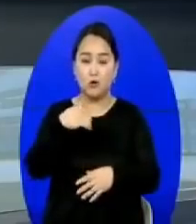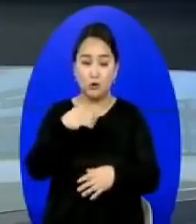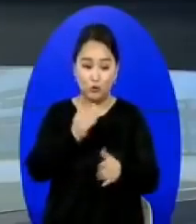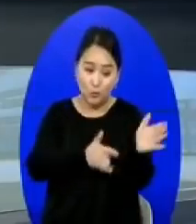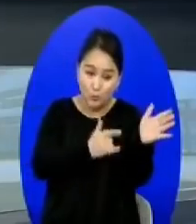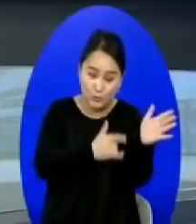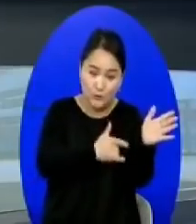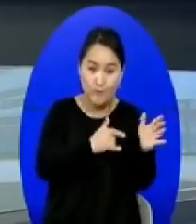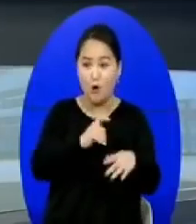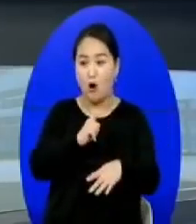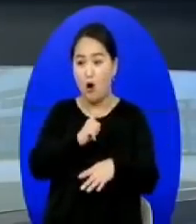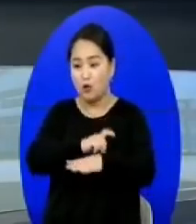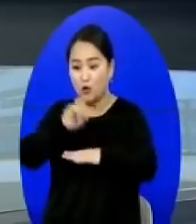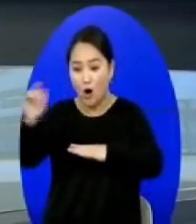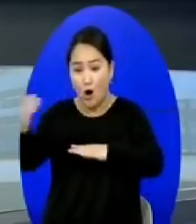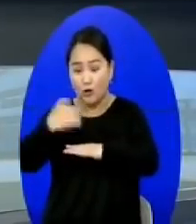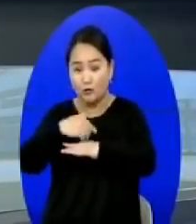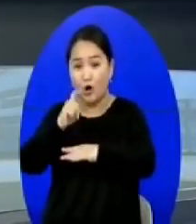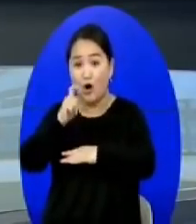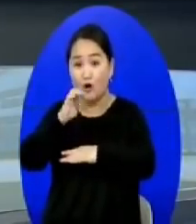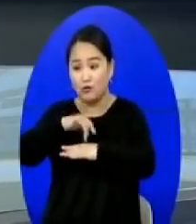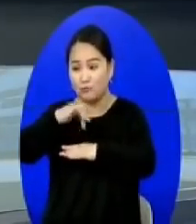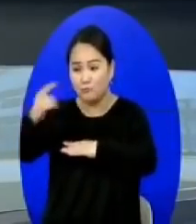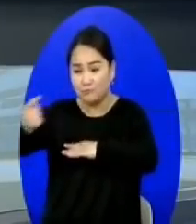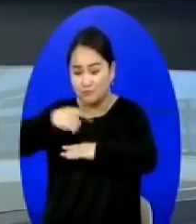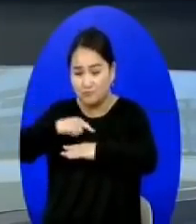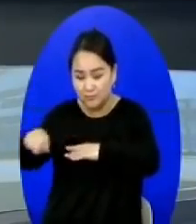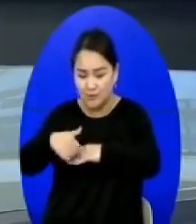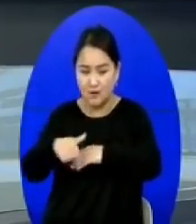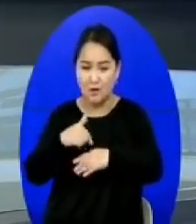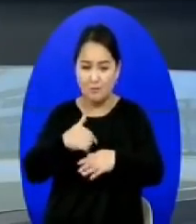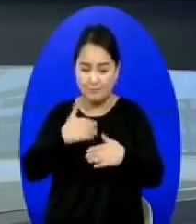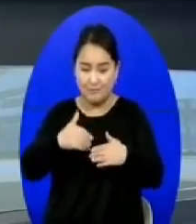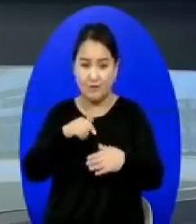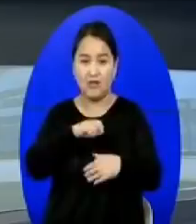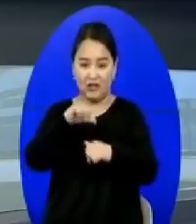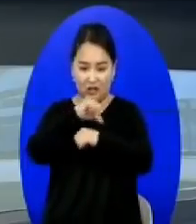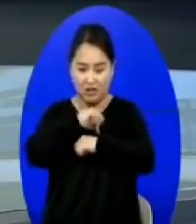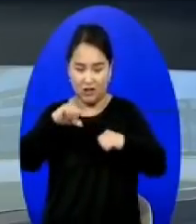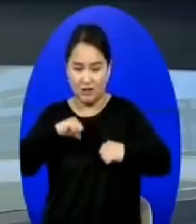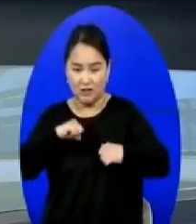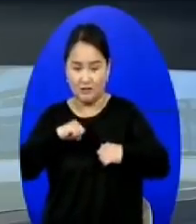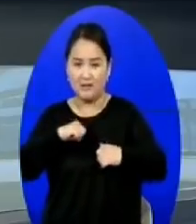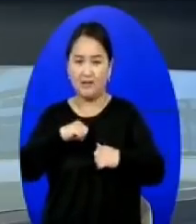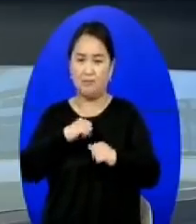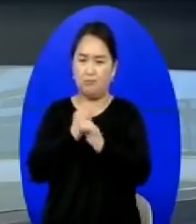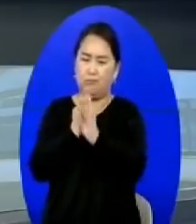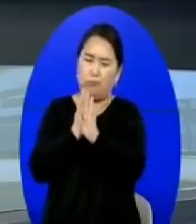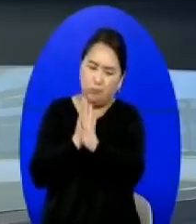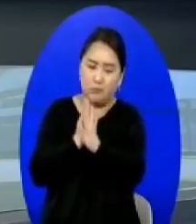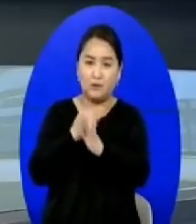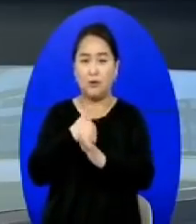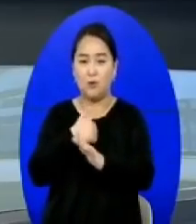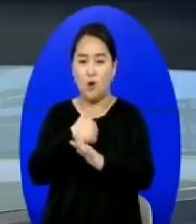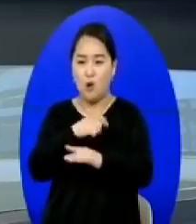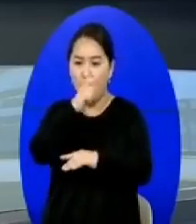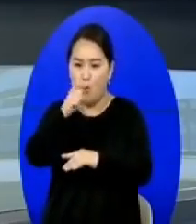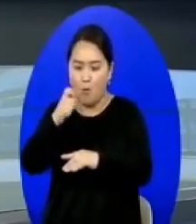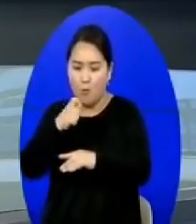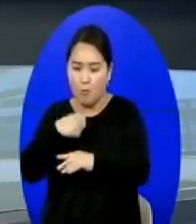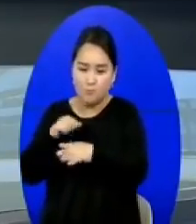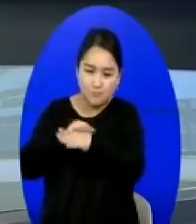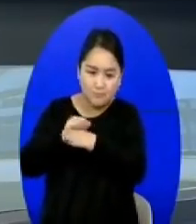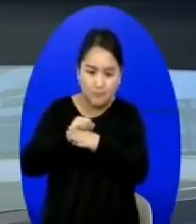дахин нэмэгдэх төлөвтэй байна. Тээвэр хариуцсан ажхуйн нэгжүүд иргэдийг чиргэдэлгүй саадгүй нэвтрүүлэхээр хүн хүч техникээ нэмж ажиллах